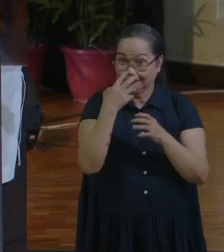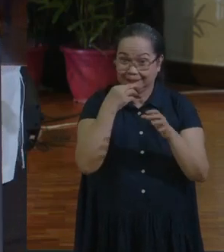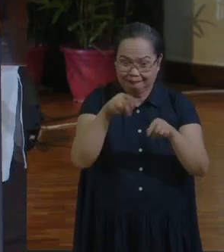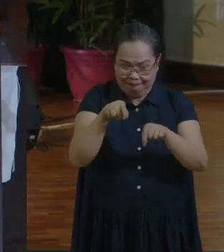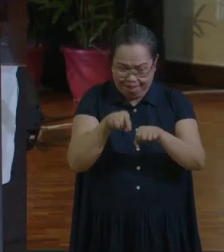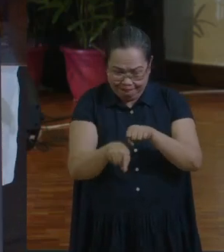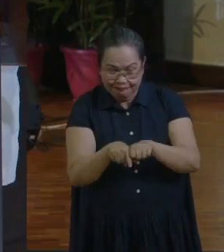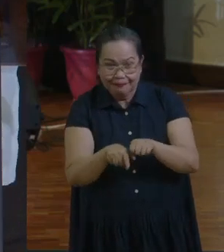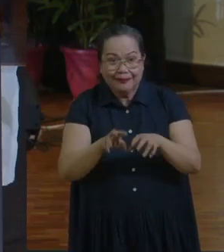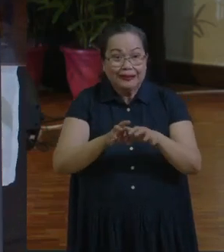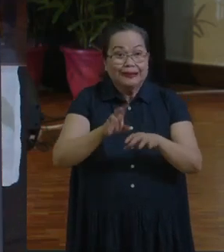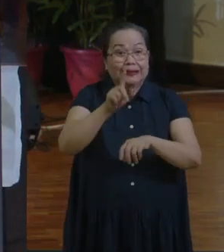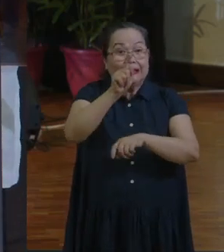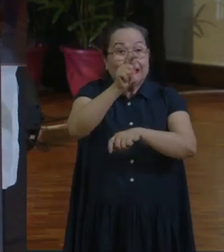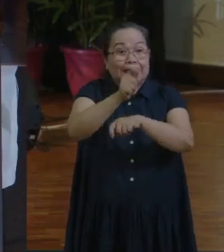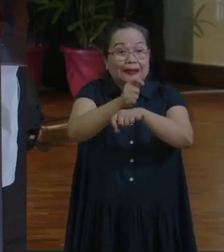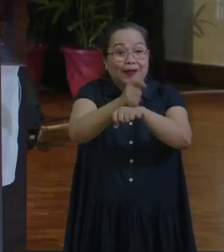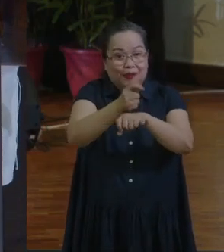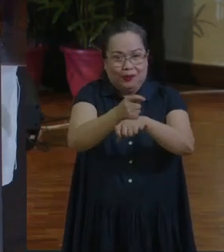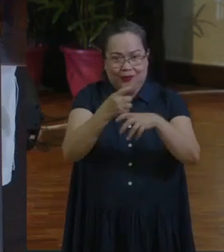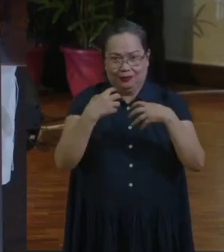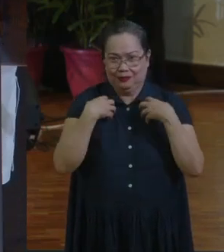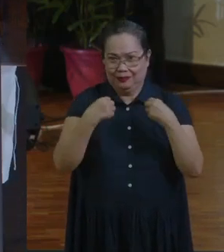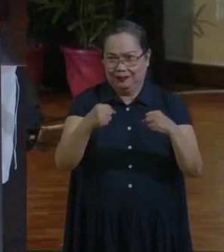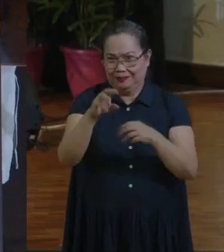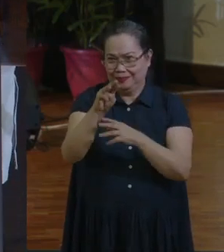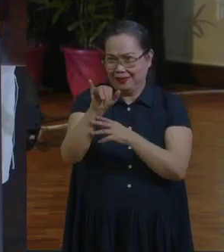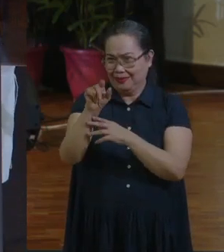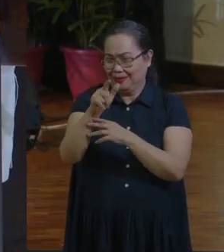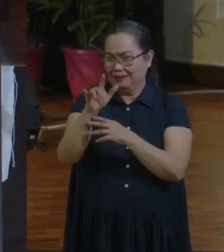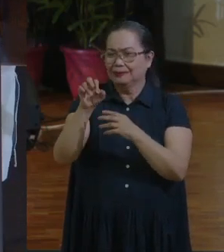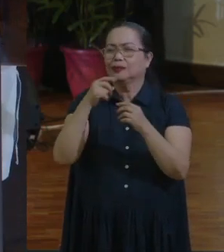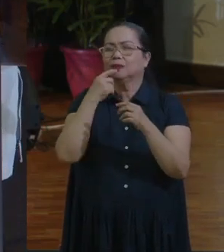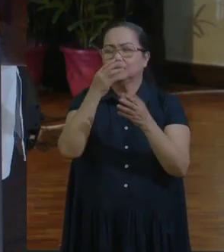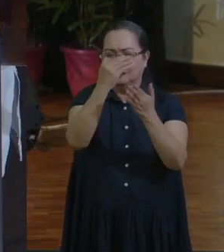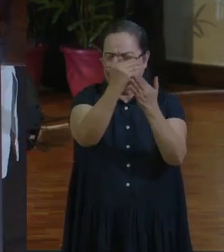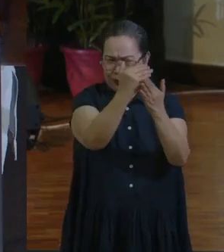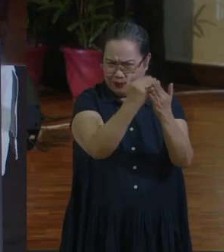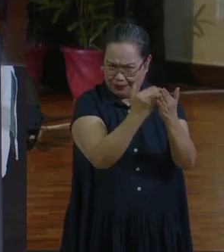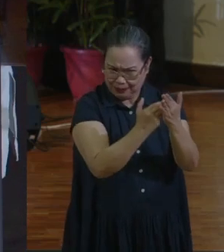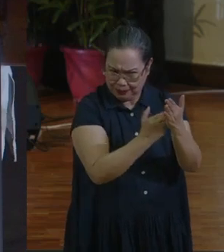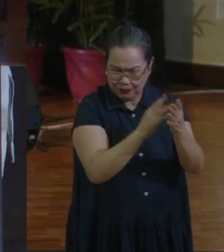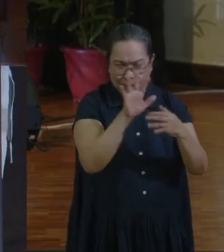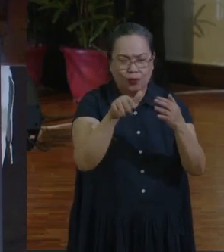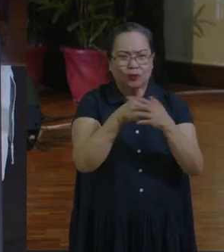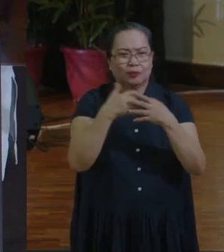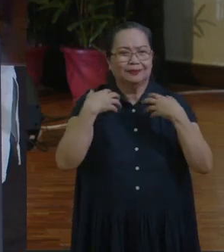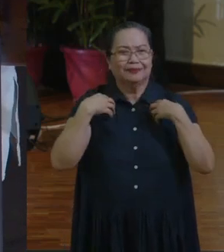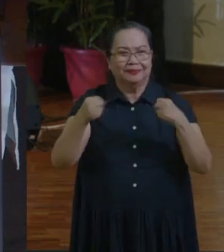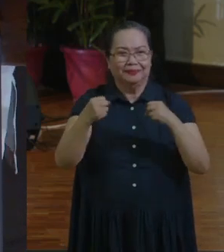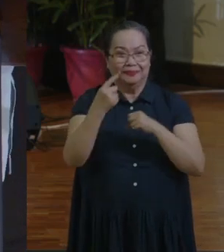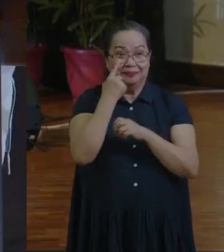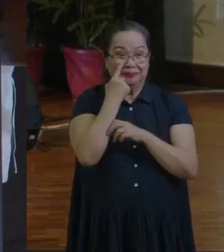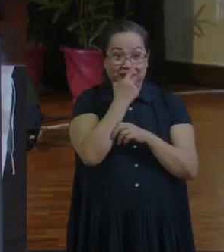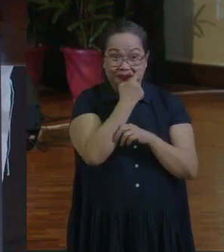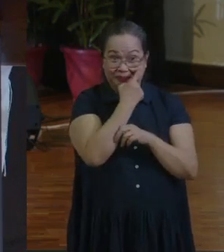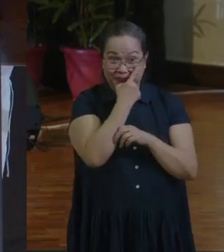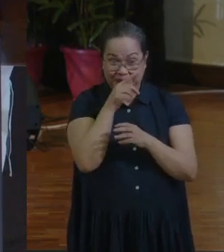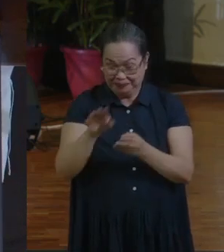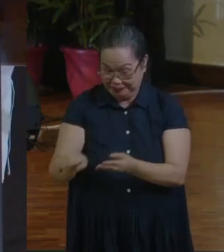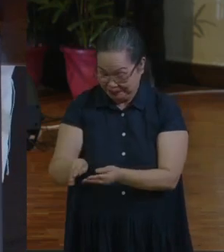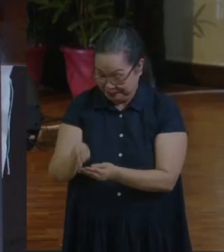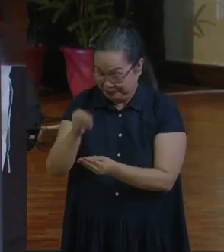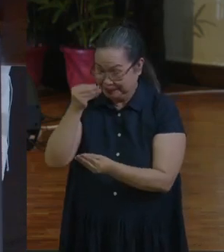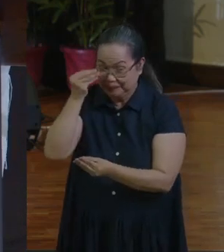sa templo, Matthew 21:14. Ang pagpapagaling ng isang bulag sa Bethsaida,